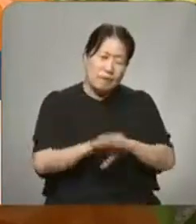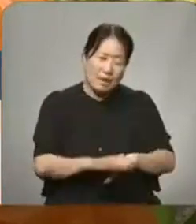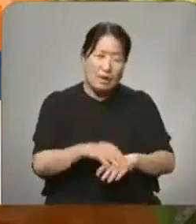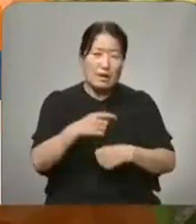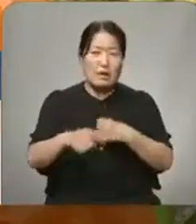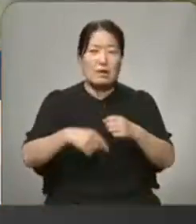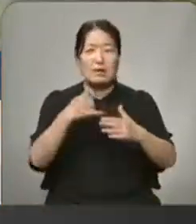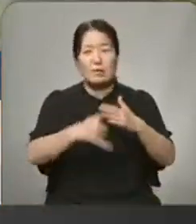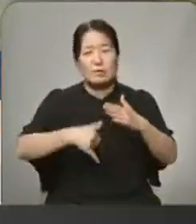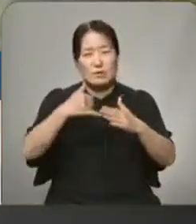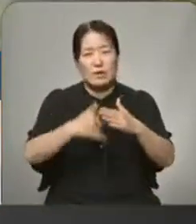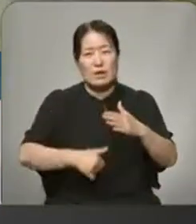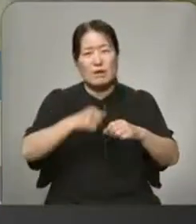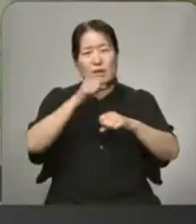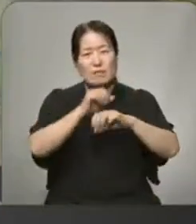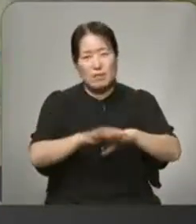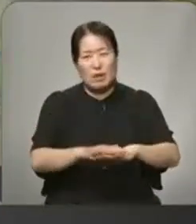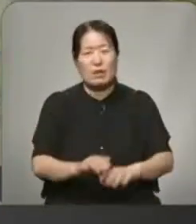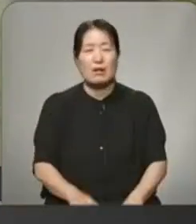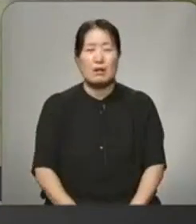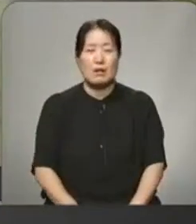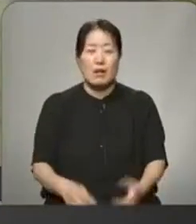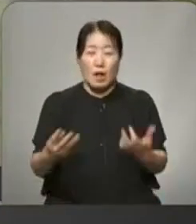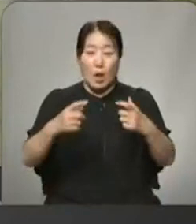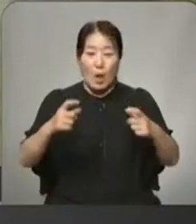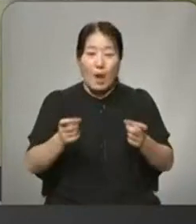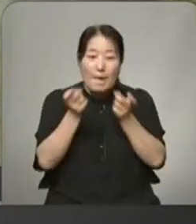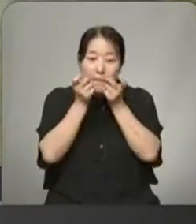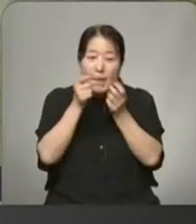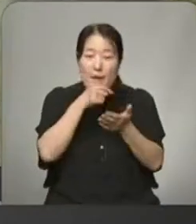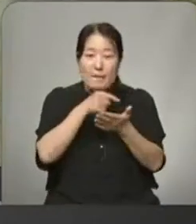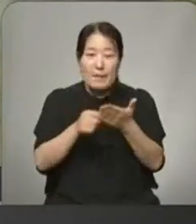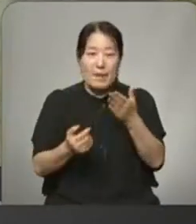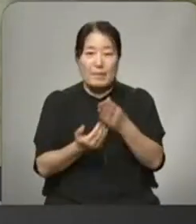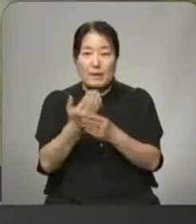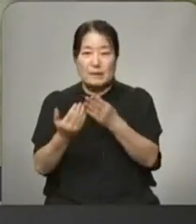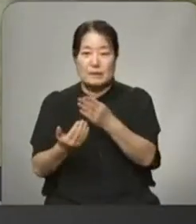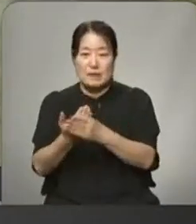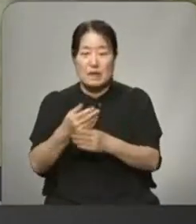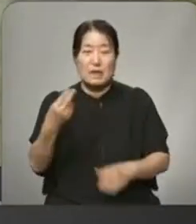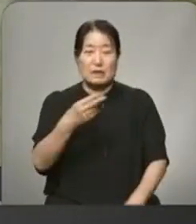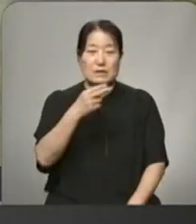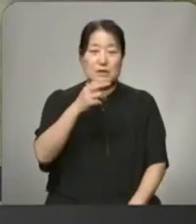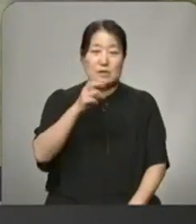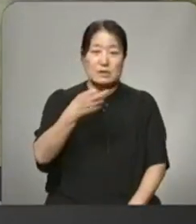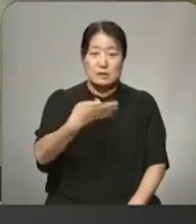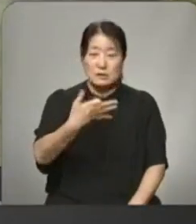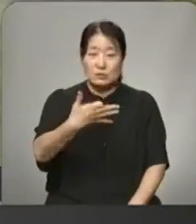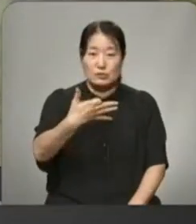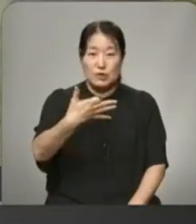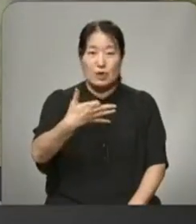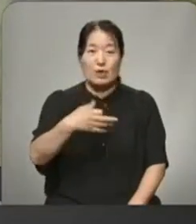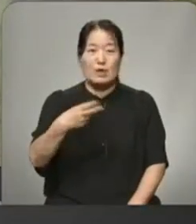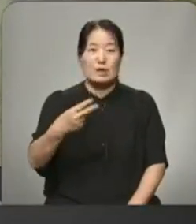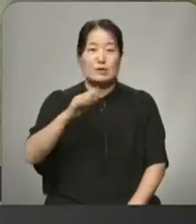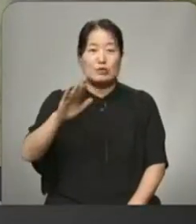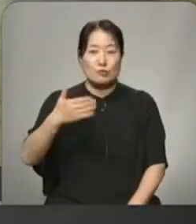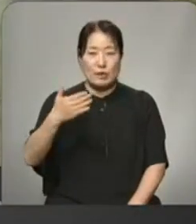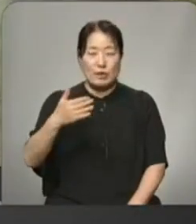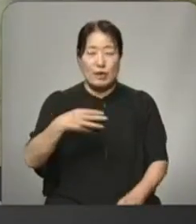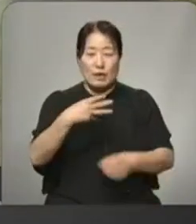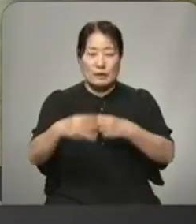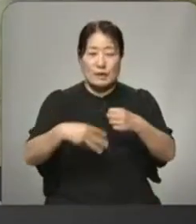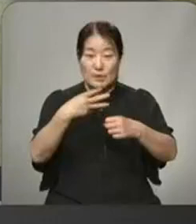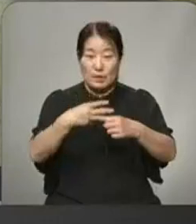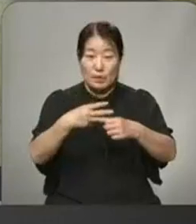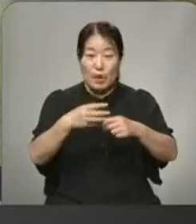하는 마음이죠. 지금. 강원도 내 멧돼지 등 야생동물로 인한 농작물 피해는 2019년 2,900여 건에서 3년 새 절반